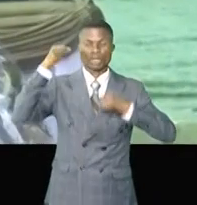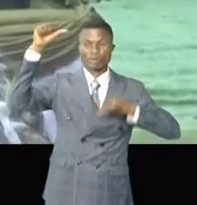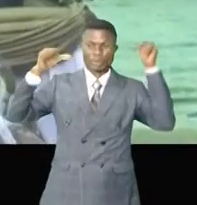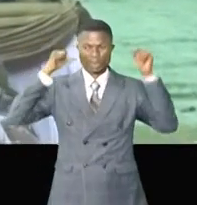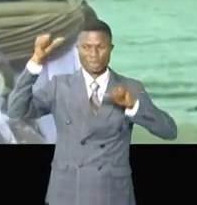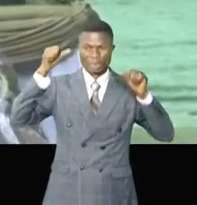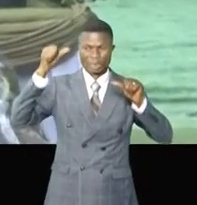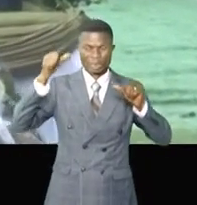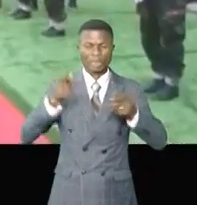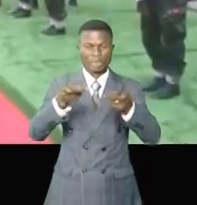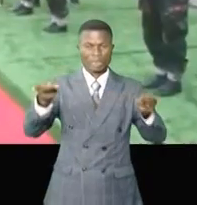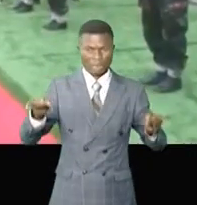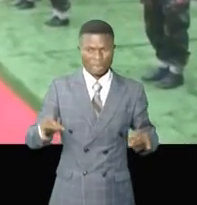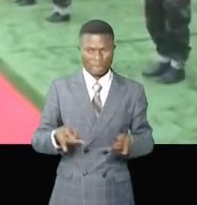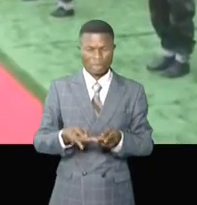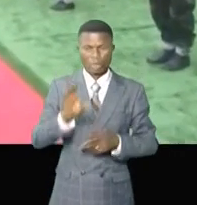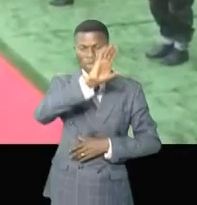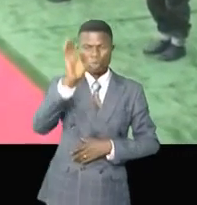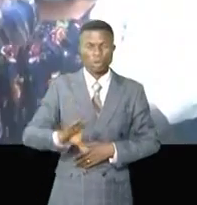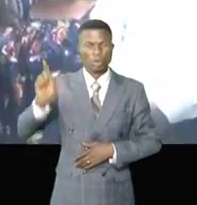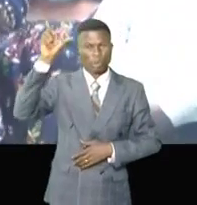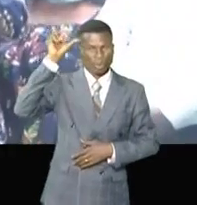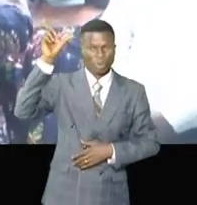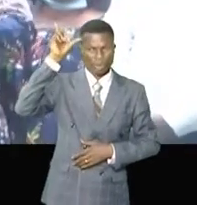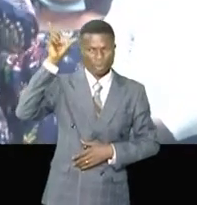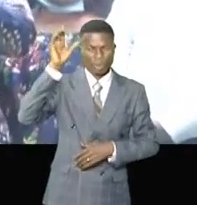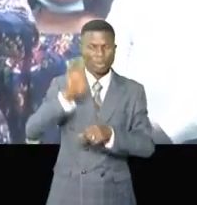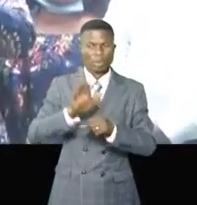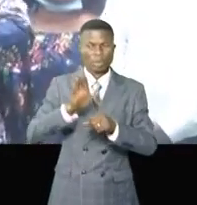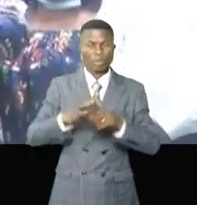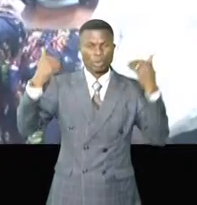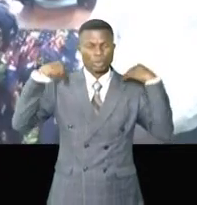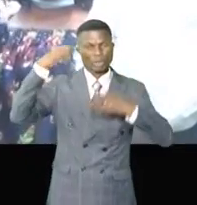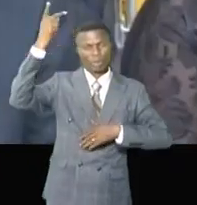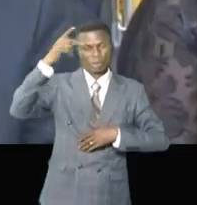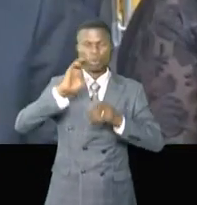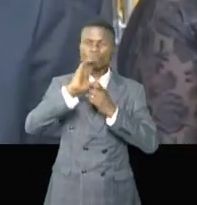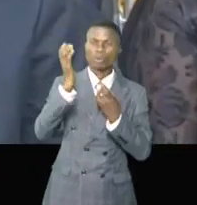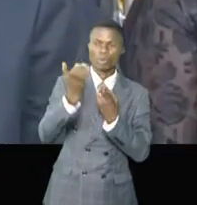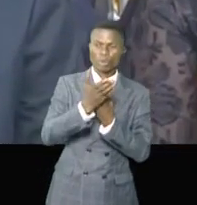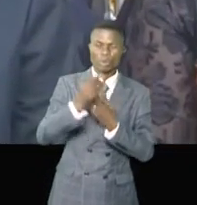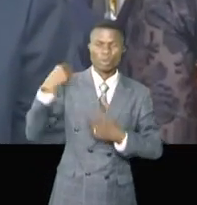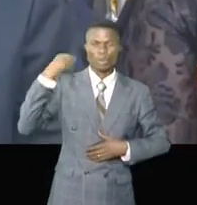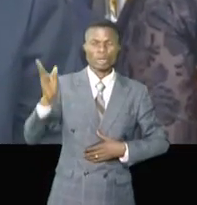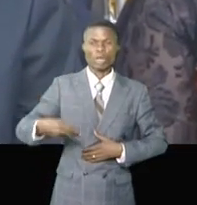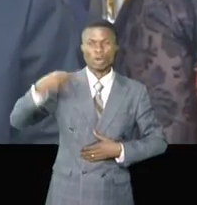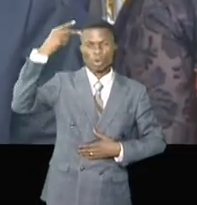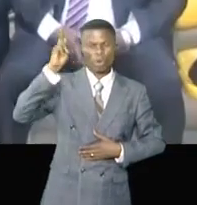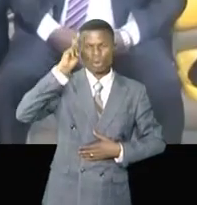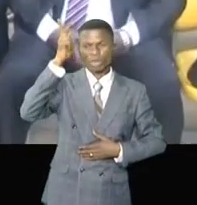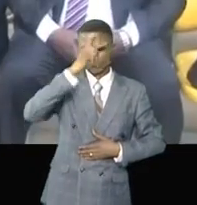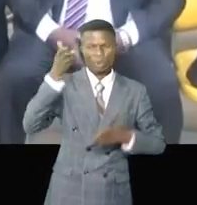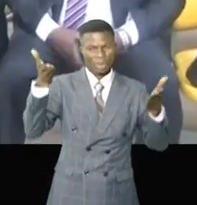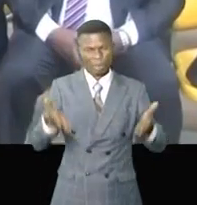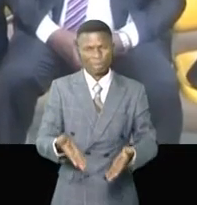à l'espace Baalis Square dans la commune de Lubumbashi par plusieurs personnalités politico-culturelles, dont le gouverneur du Haut-Katanga, Jacques